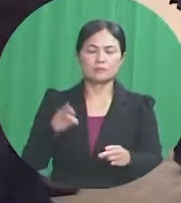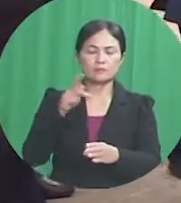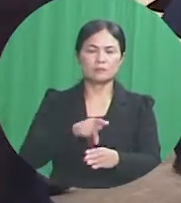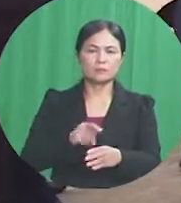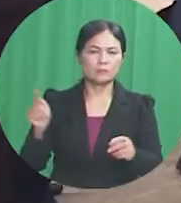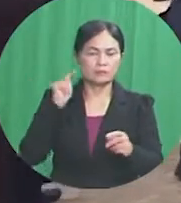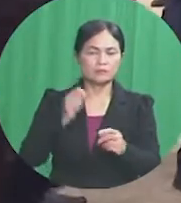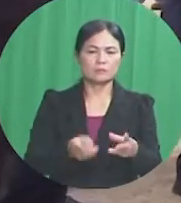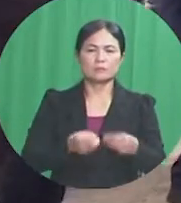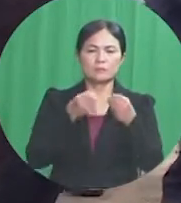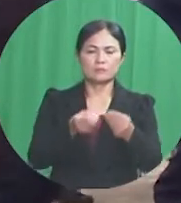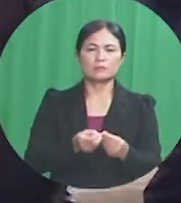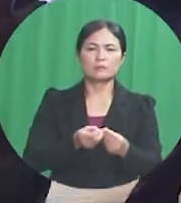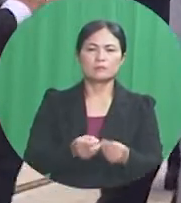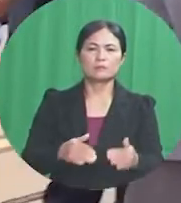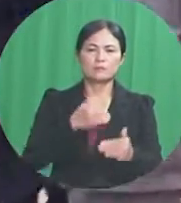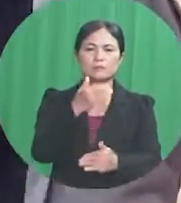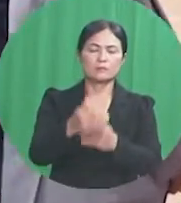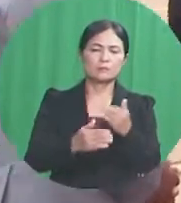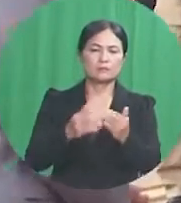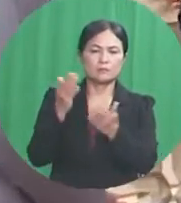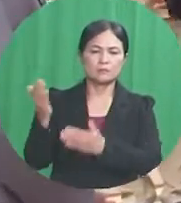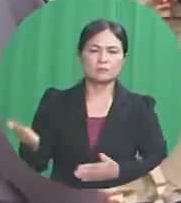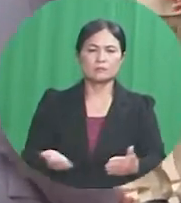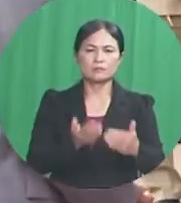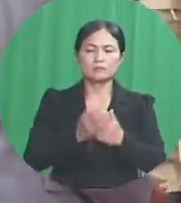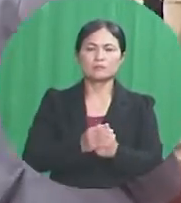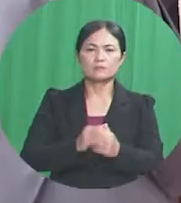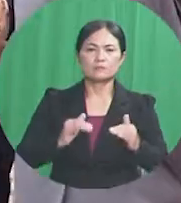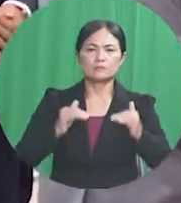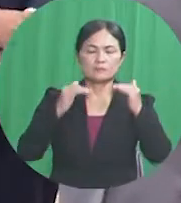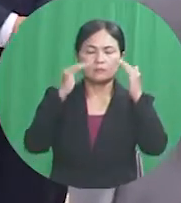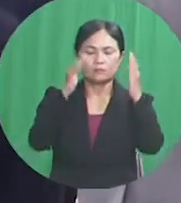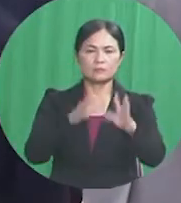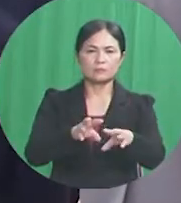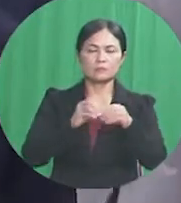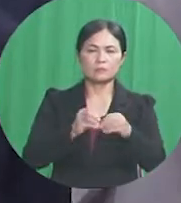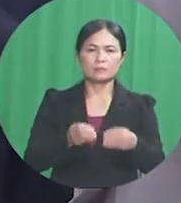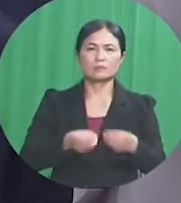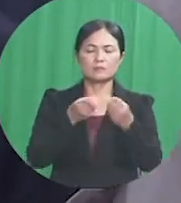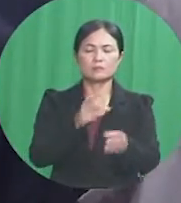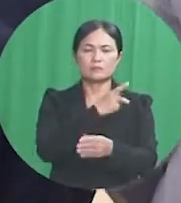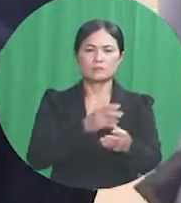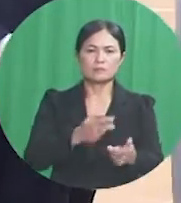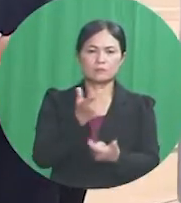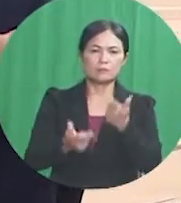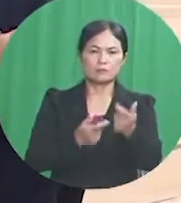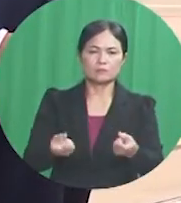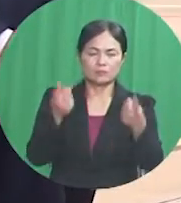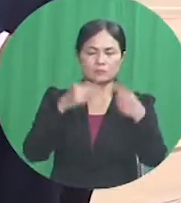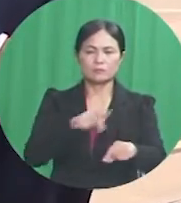រះរាជពិធីថ្វាយព្រះរាជវន្តនកិច្ចស្វាគមន៍ប្រកបដោយភាពខ្ពង់ខ្ពស់ទទួលថ្វាយព្រះរាជដំណើរជាមកដ